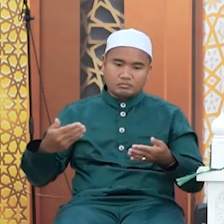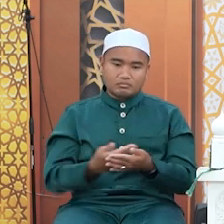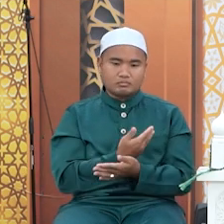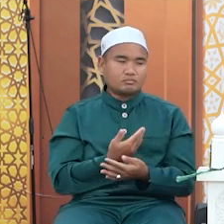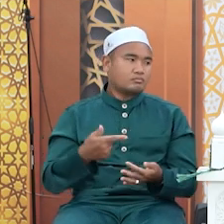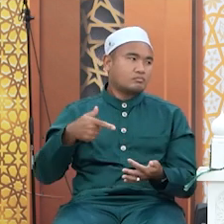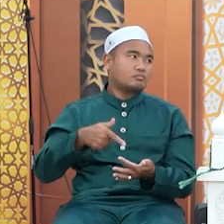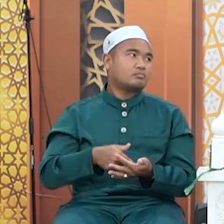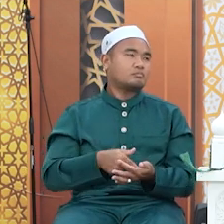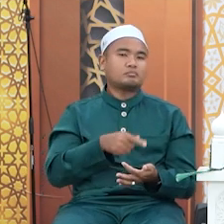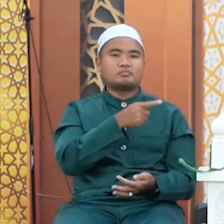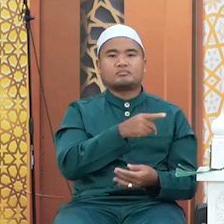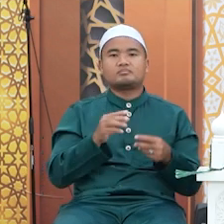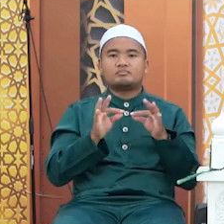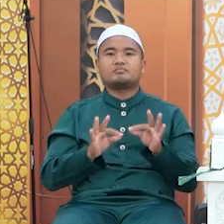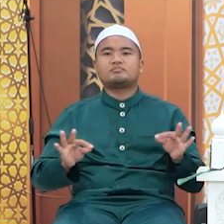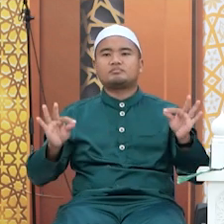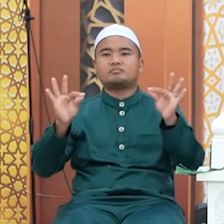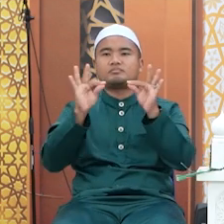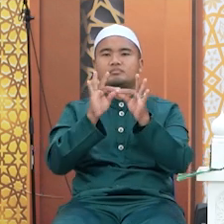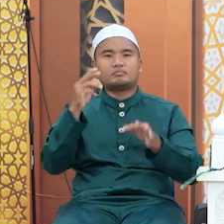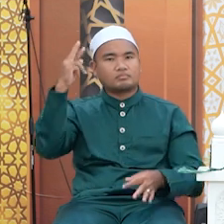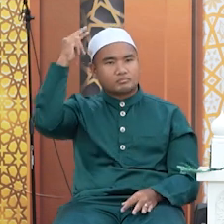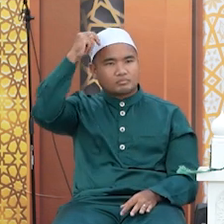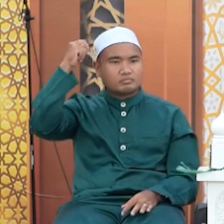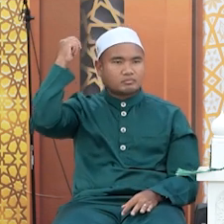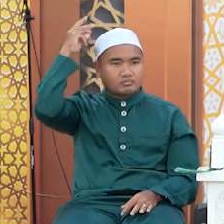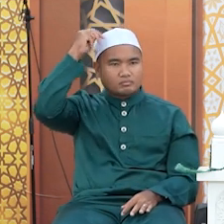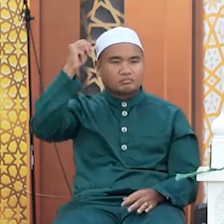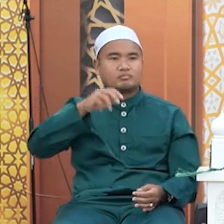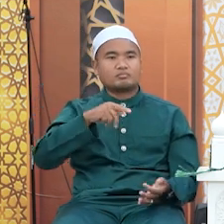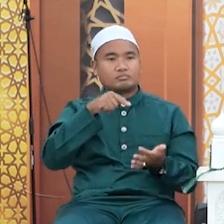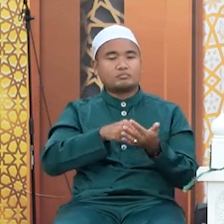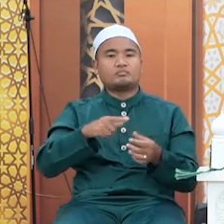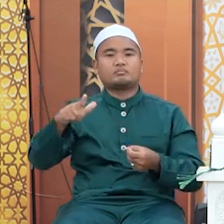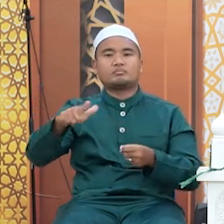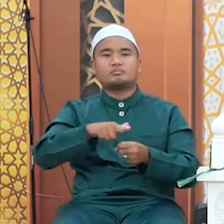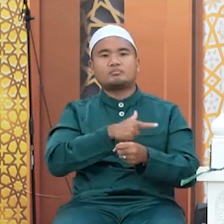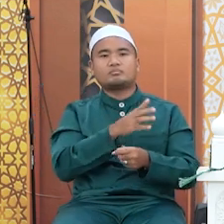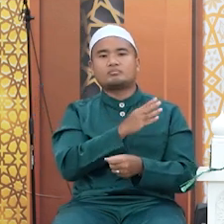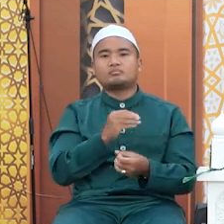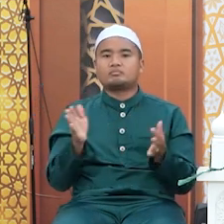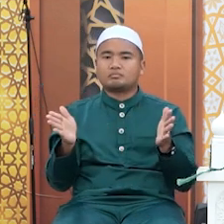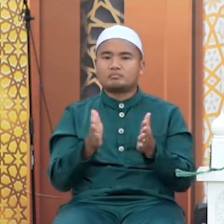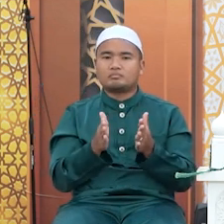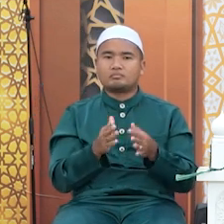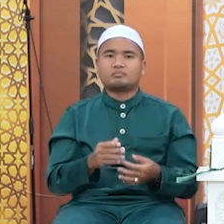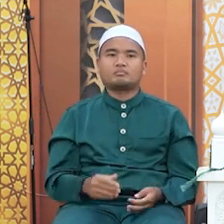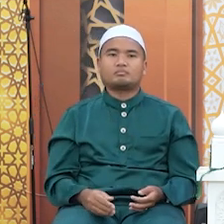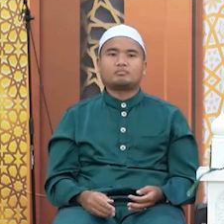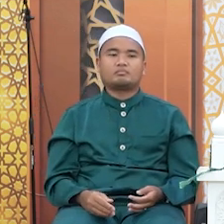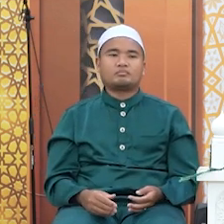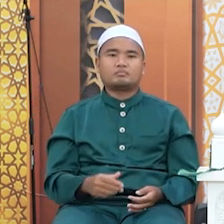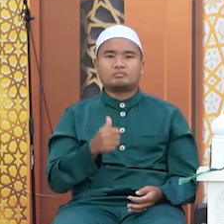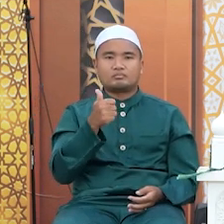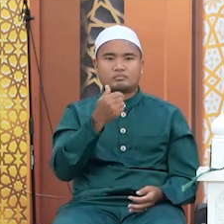ringkasan sirah Nabawiyah. Ya, ini lengkap, ringkas, padat. Yang kami buat